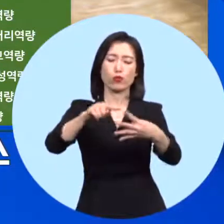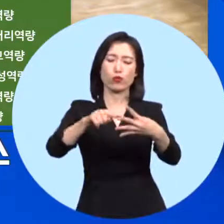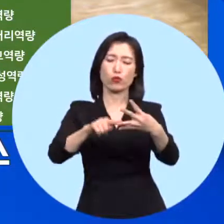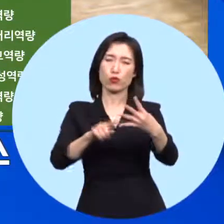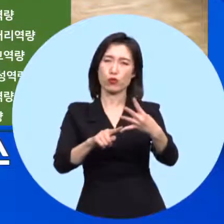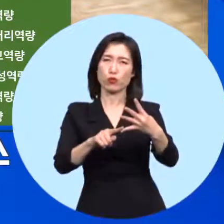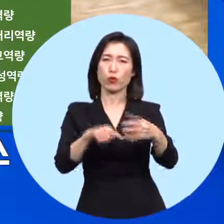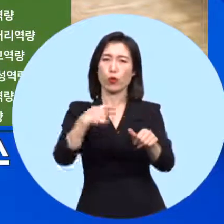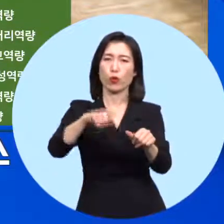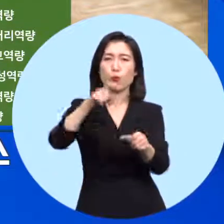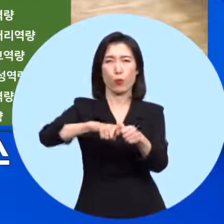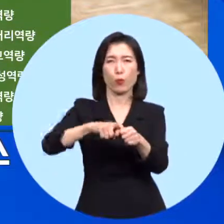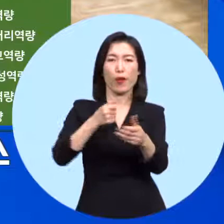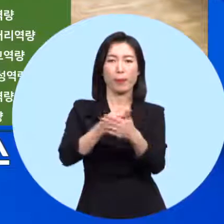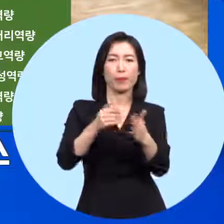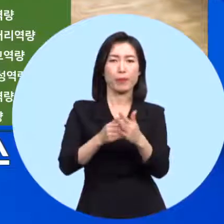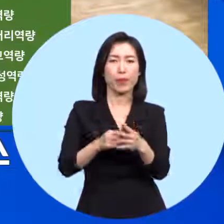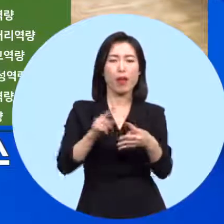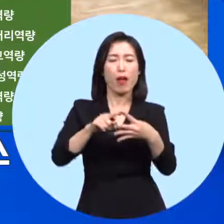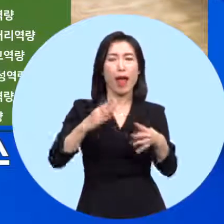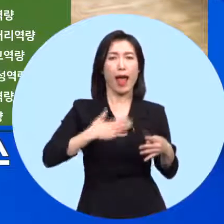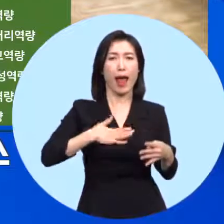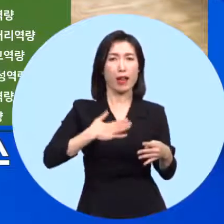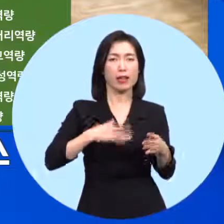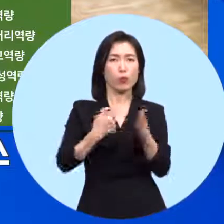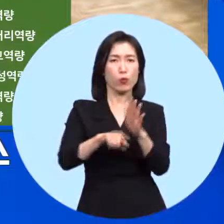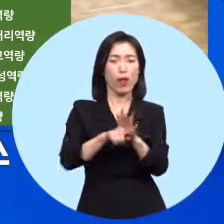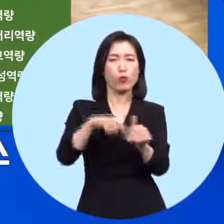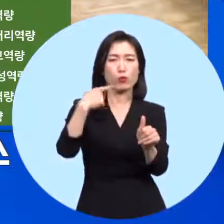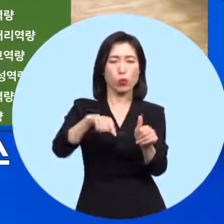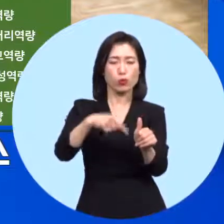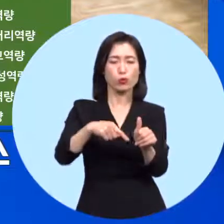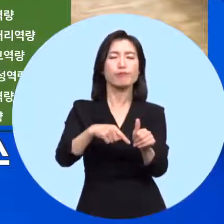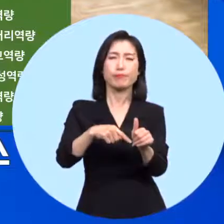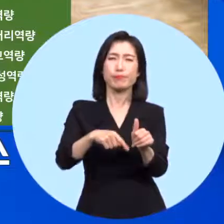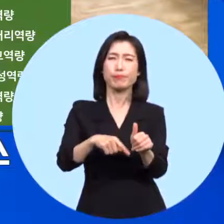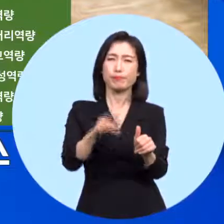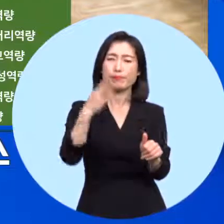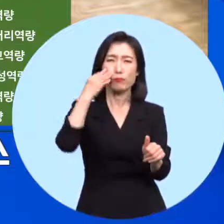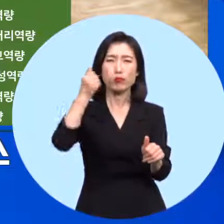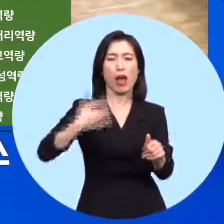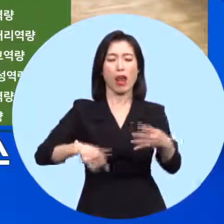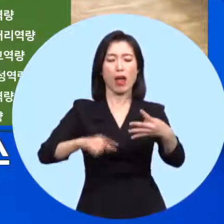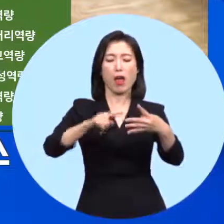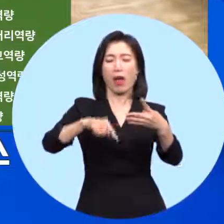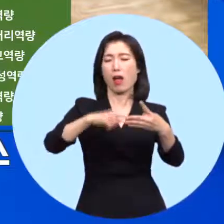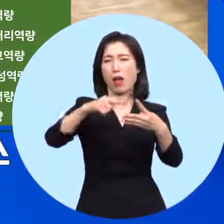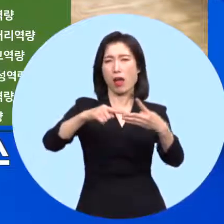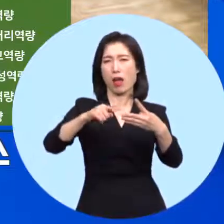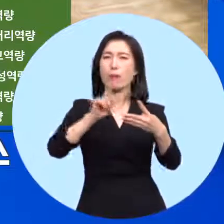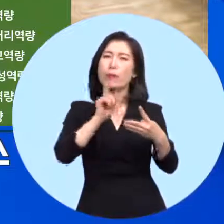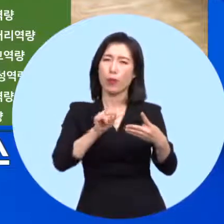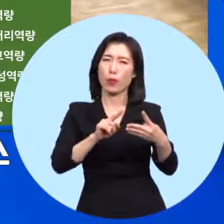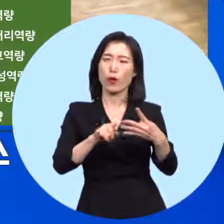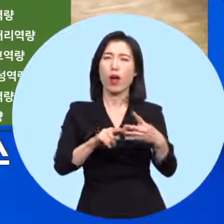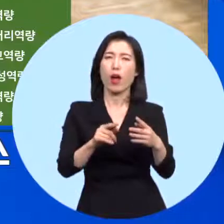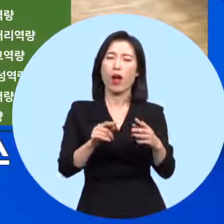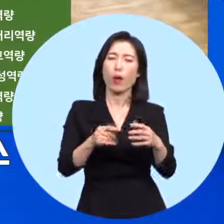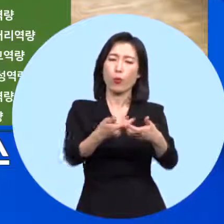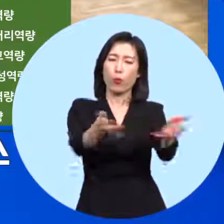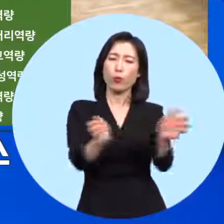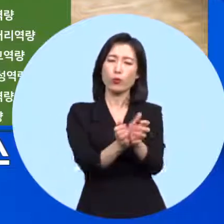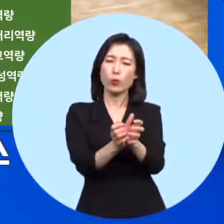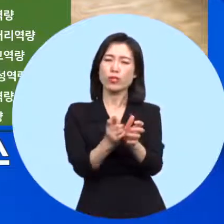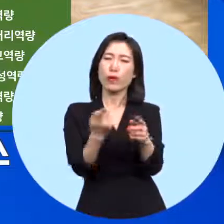4가지로 정리를 했는데요. 알기 위한 교육을 제외하고는 우리가 공동체를 위한